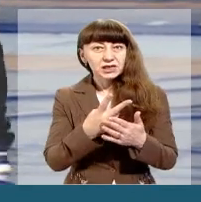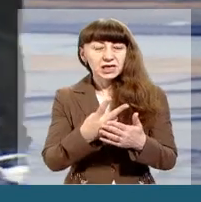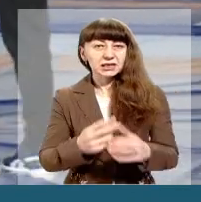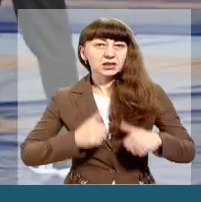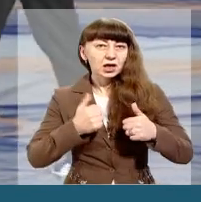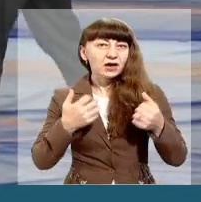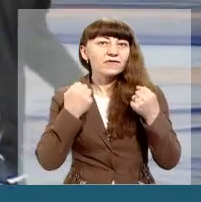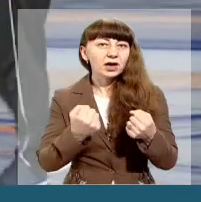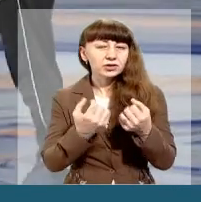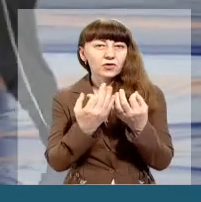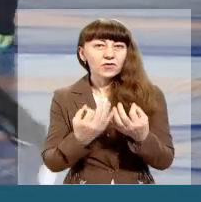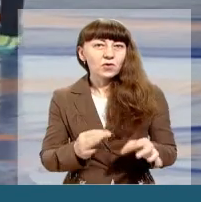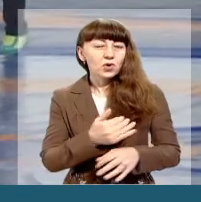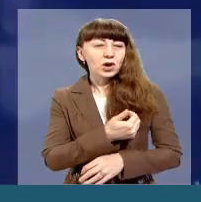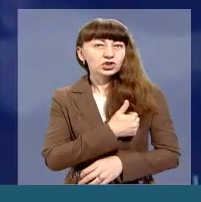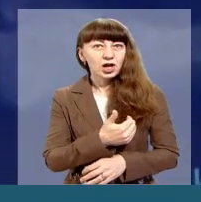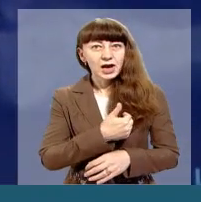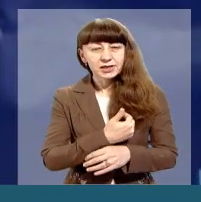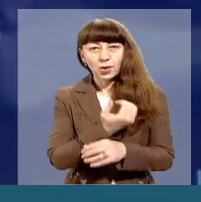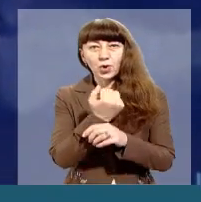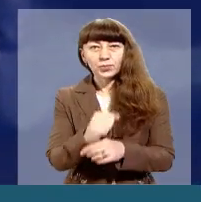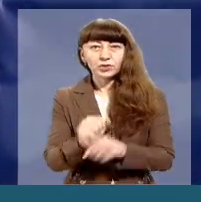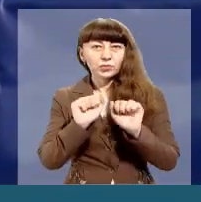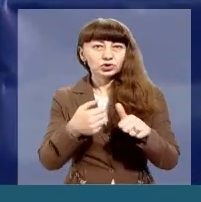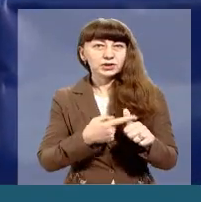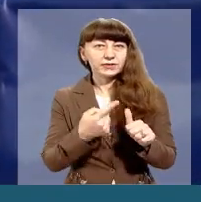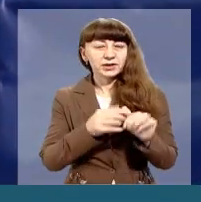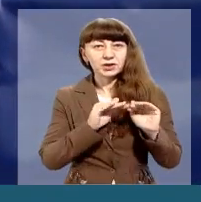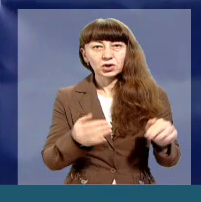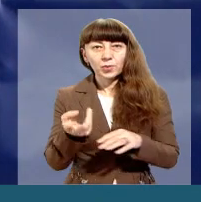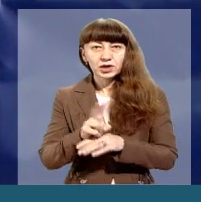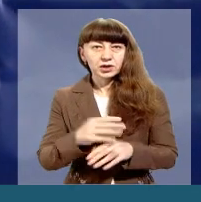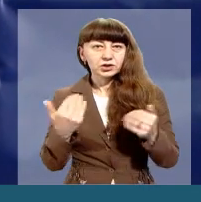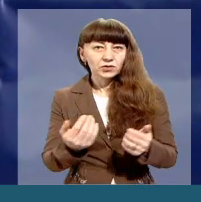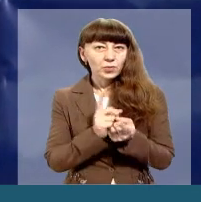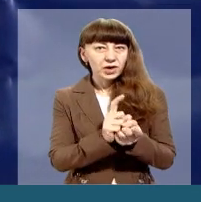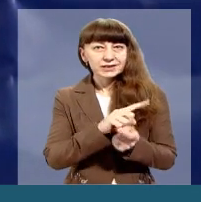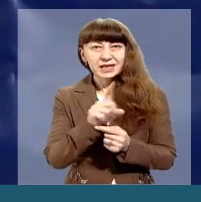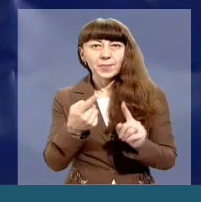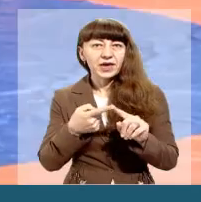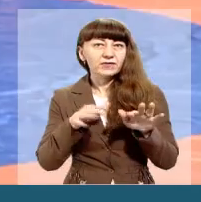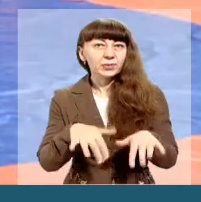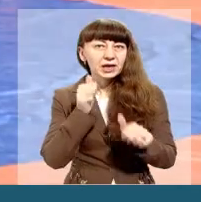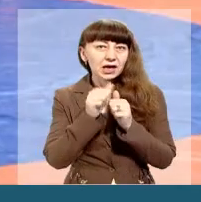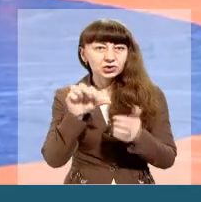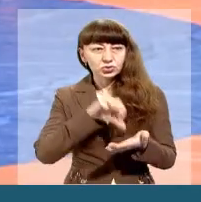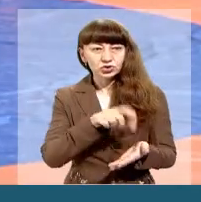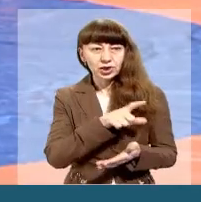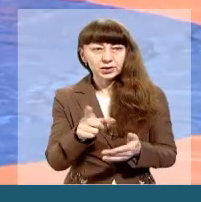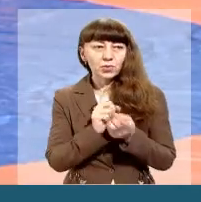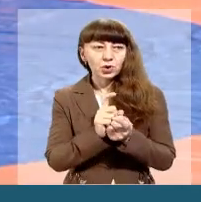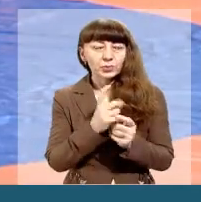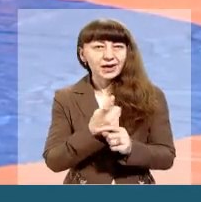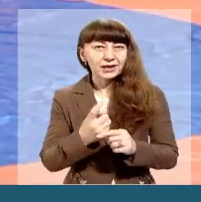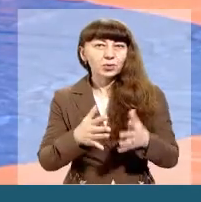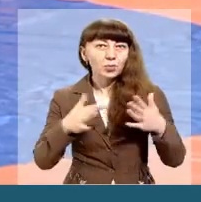железная хватка и воля к победе. Так можно описать ребят, что пришли сегодня сразиться за первенство. Для каждого из присутствующих борьба